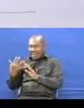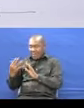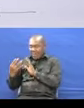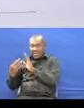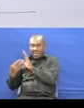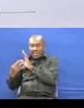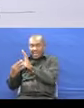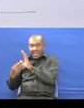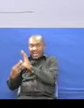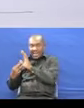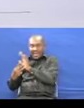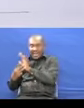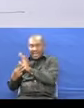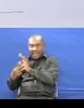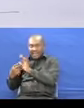5 ya 8.